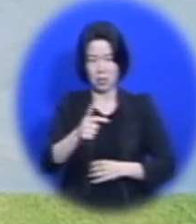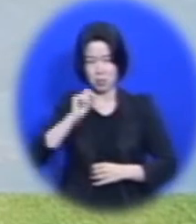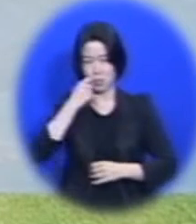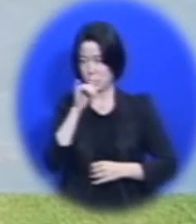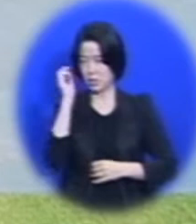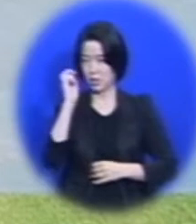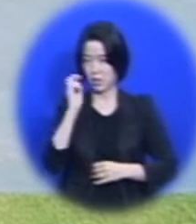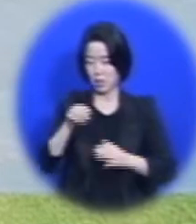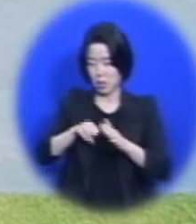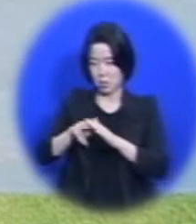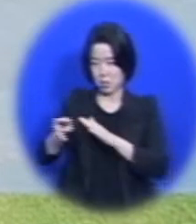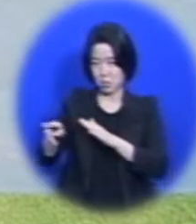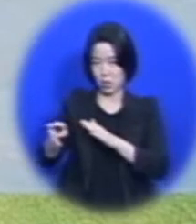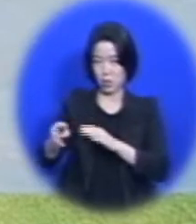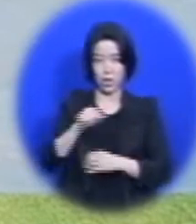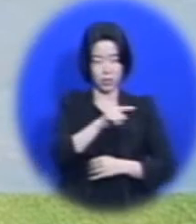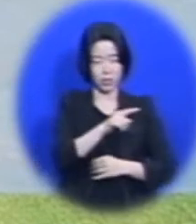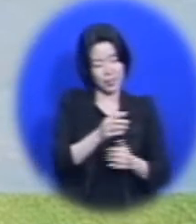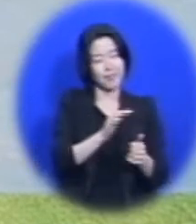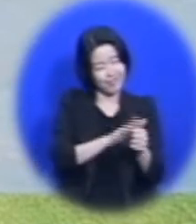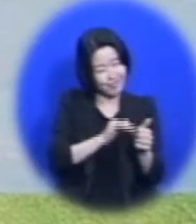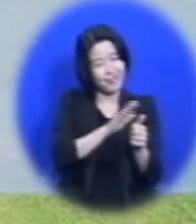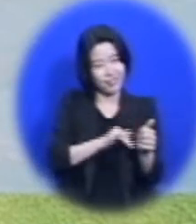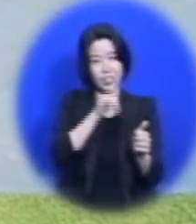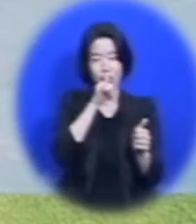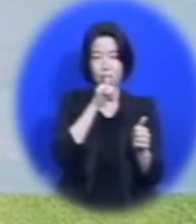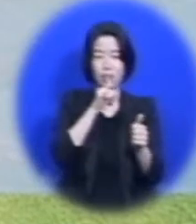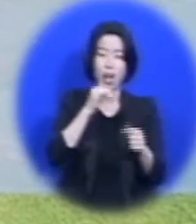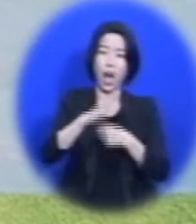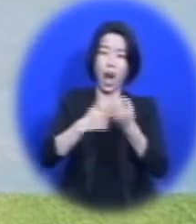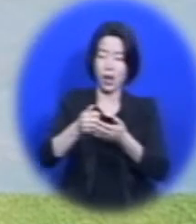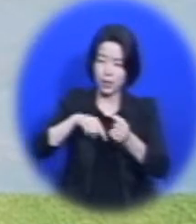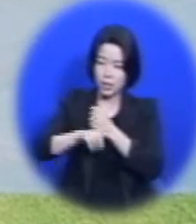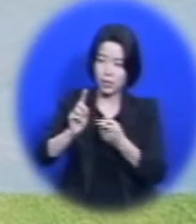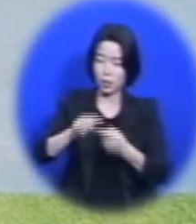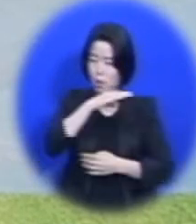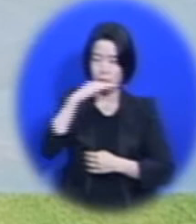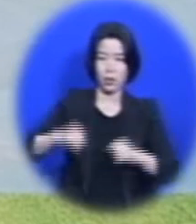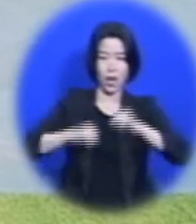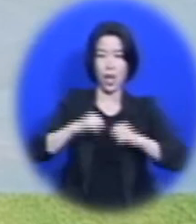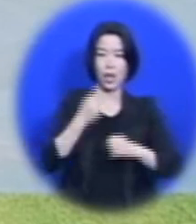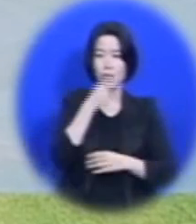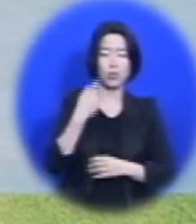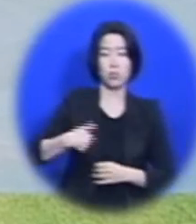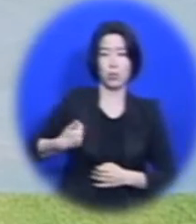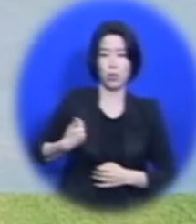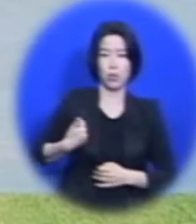그래서 슬슬 피하기도 하고 그 사람 비위도 맞추고 하나님 뜻대로 바로 행할 줄 모르고 그만